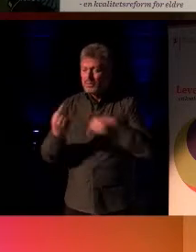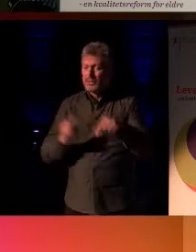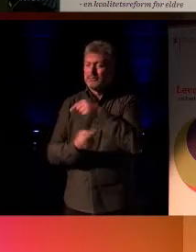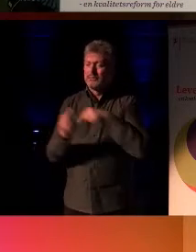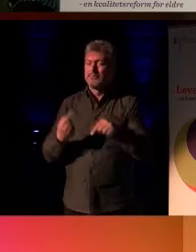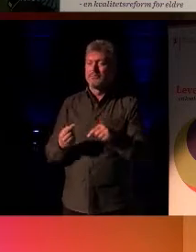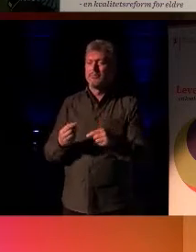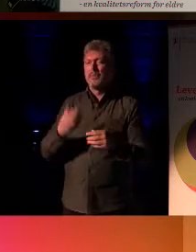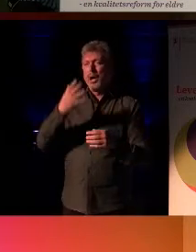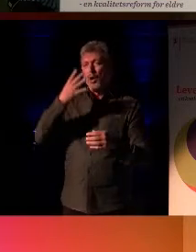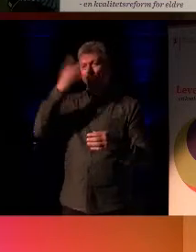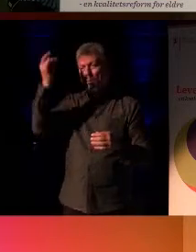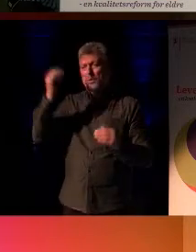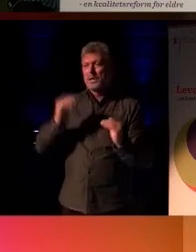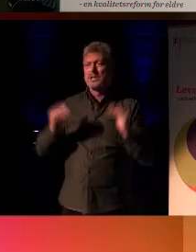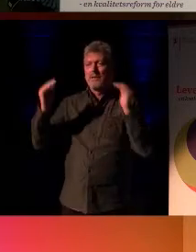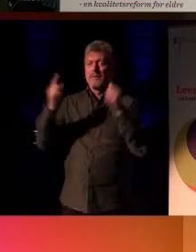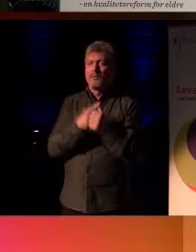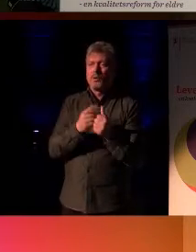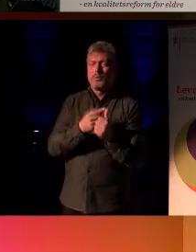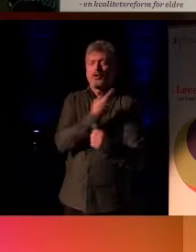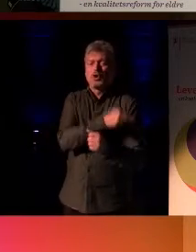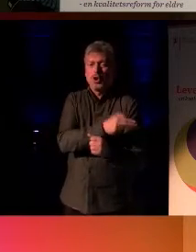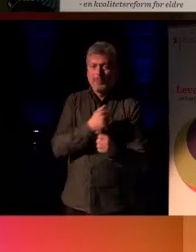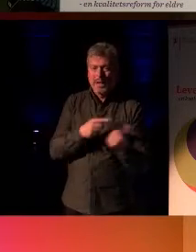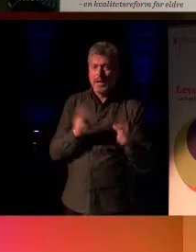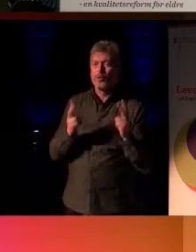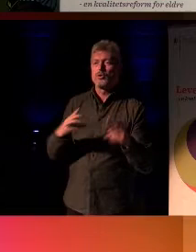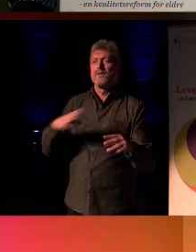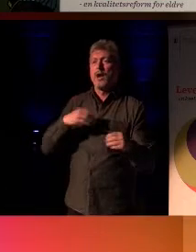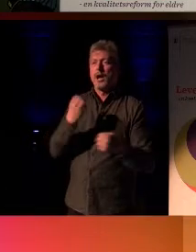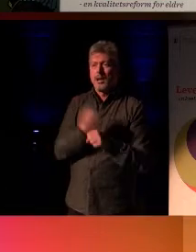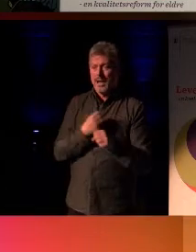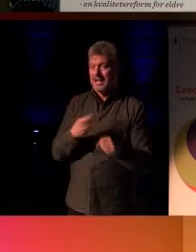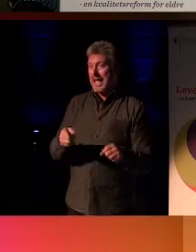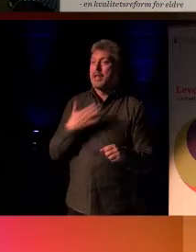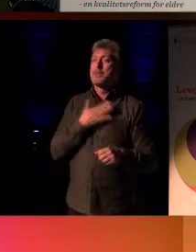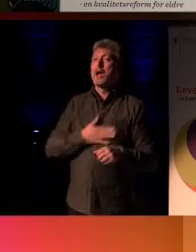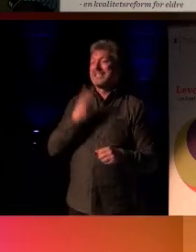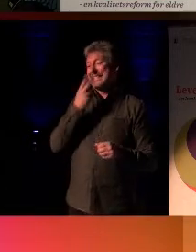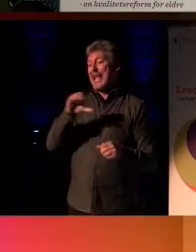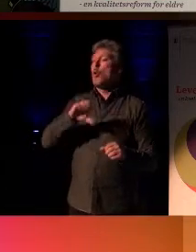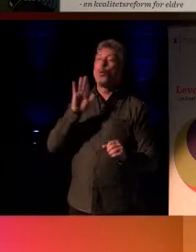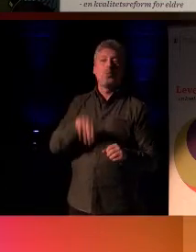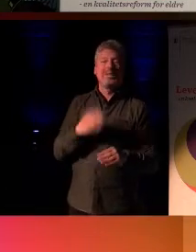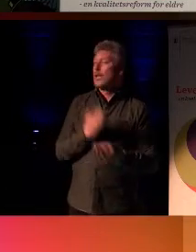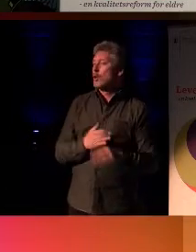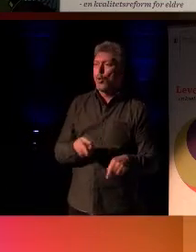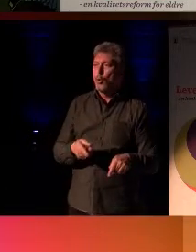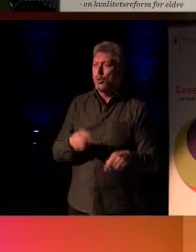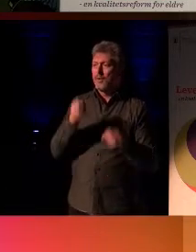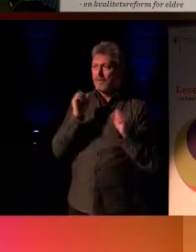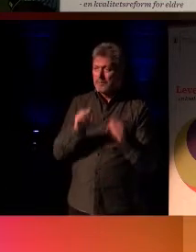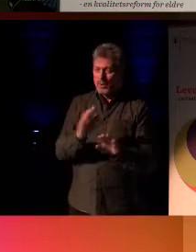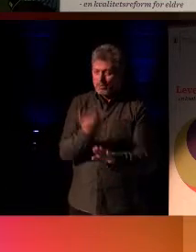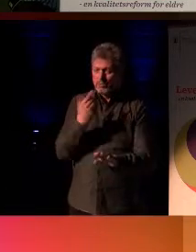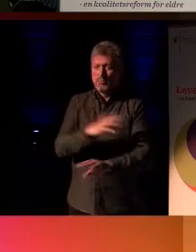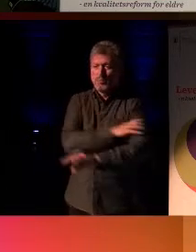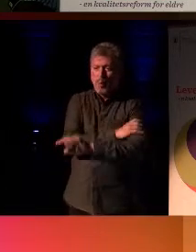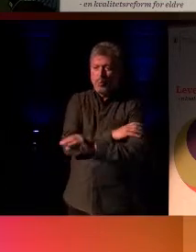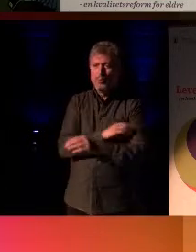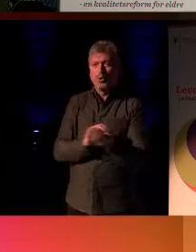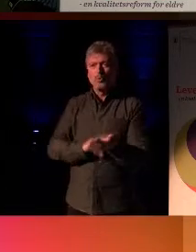kompetanseheving, både blant sykepleiere og fagarbeidere. At pasienten ser dårlig ut, det holder ikke. Vi må kunne gjengi blodtrykk,